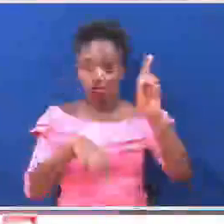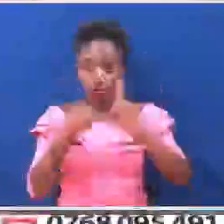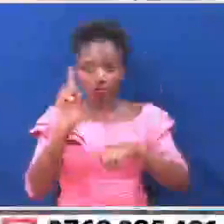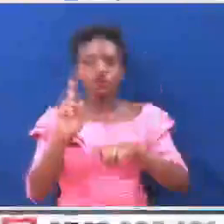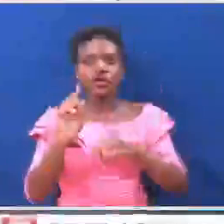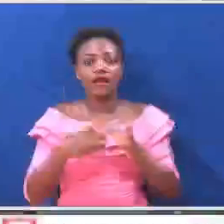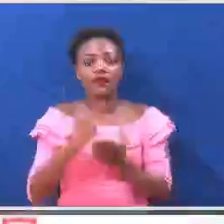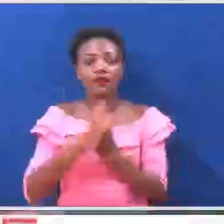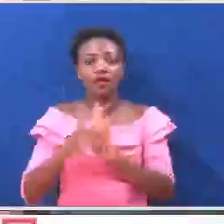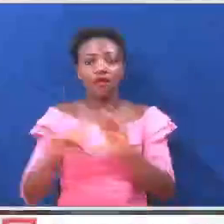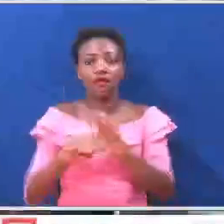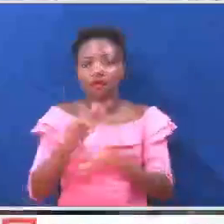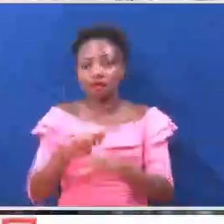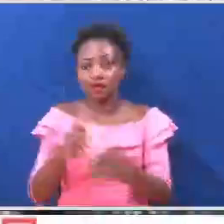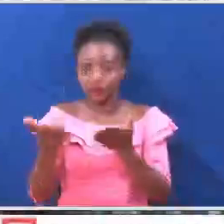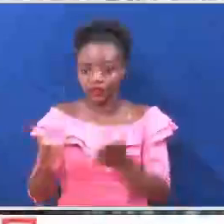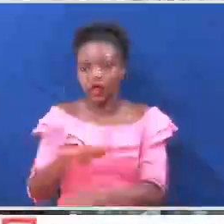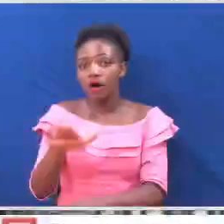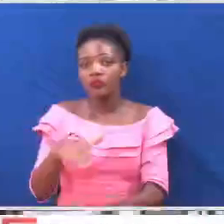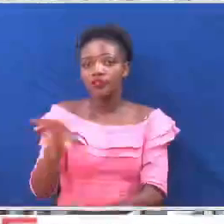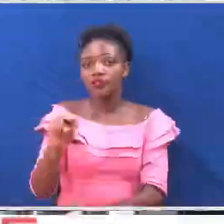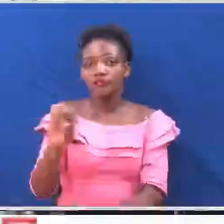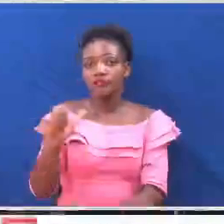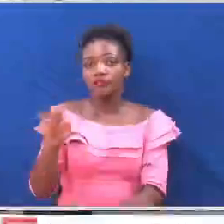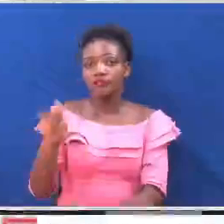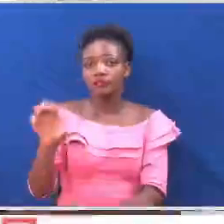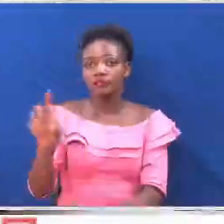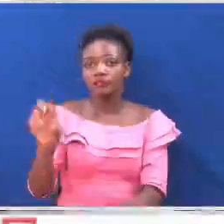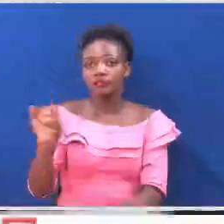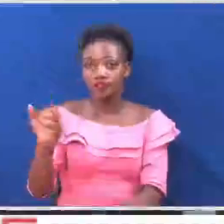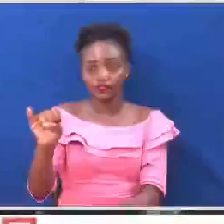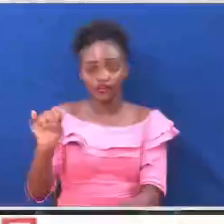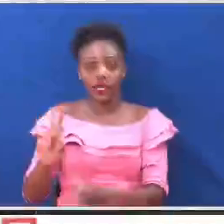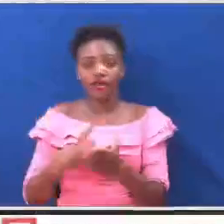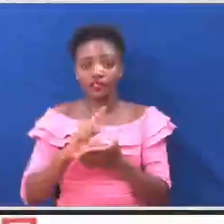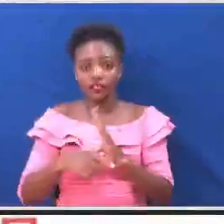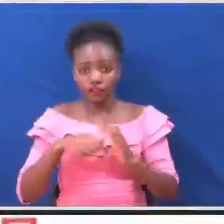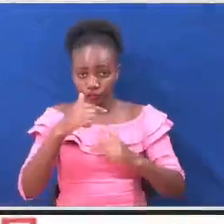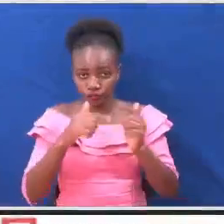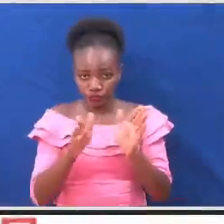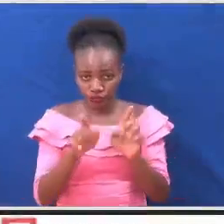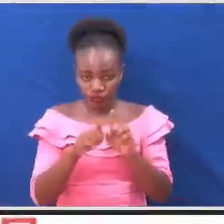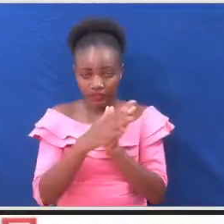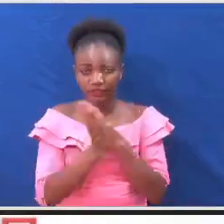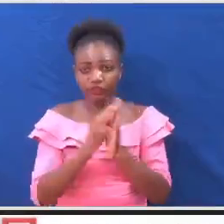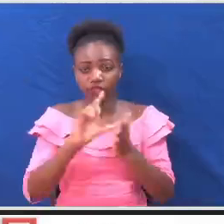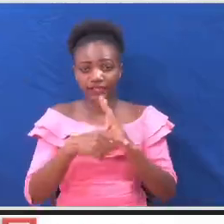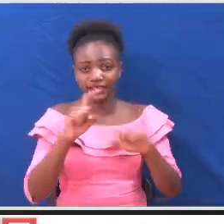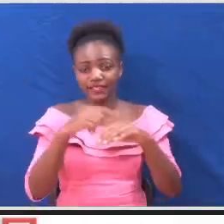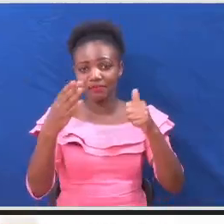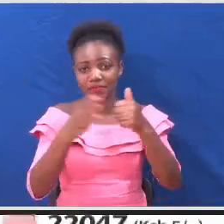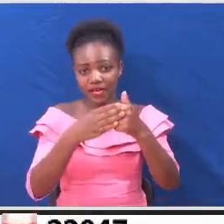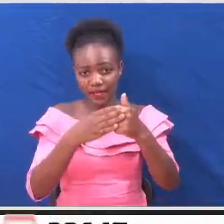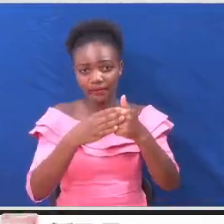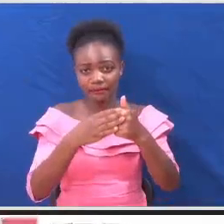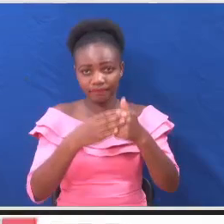usukani wa ubunge hapa Eno bunge la msambweni hivyo andrin nitaregea na mengi Zaidi hapo mwendo wa saa tat: katika habari